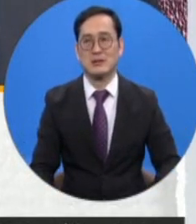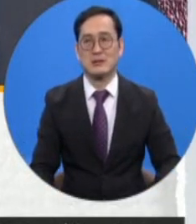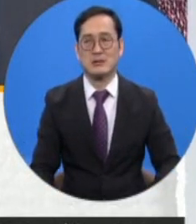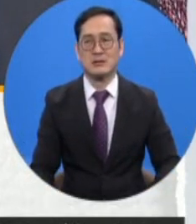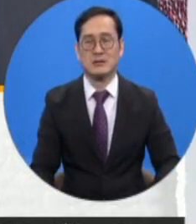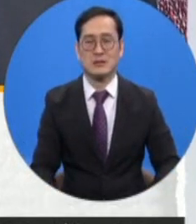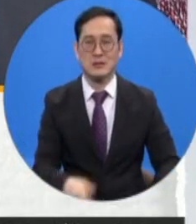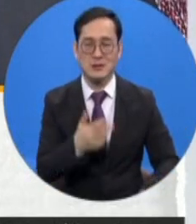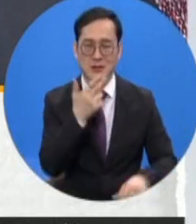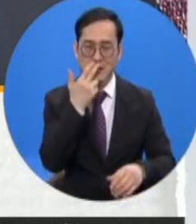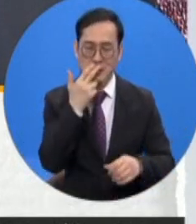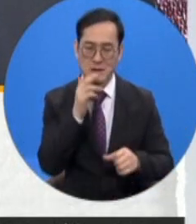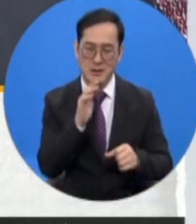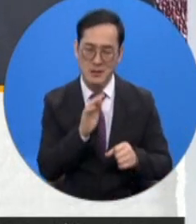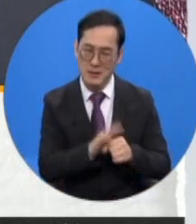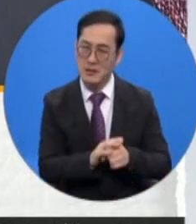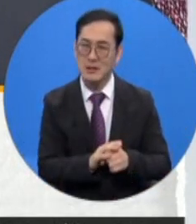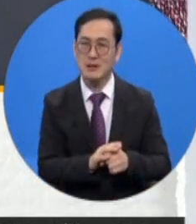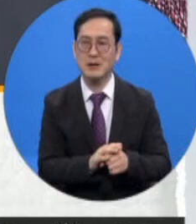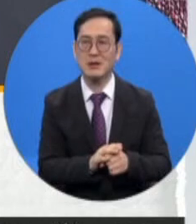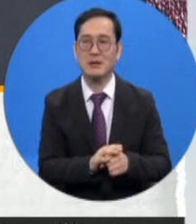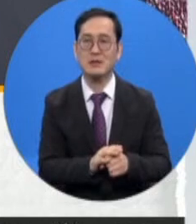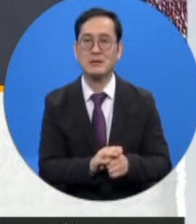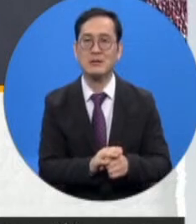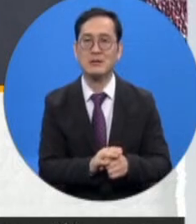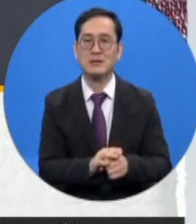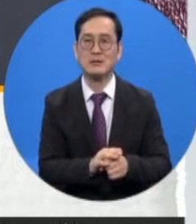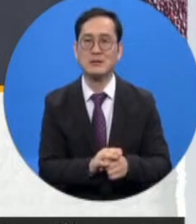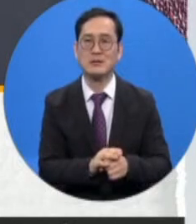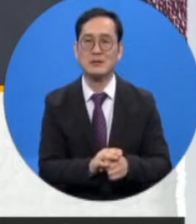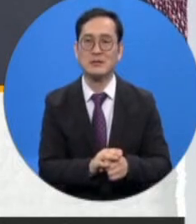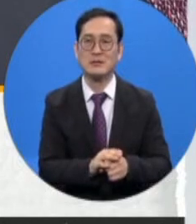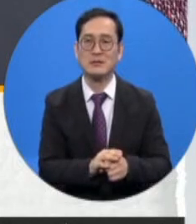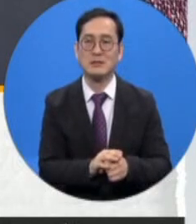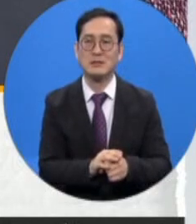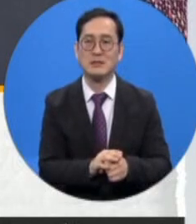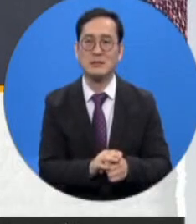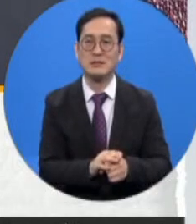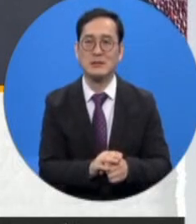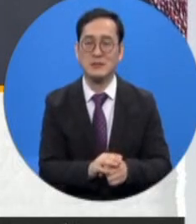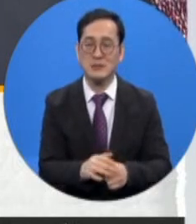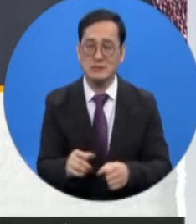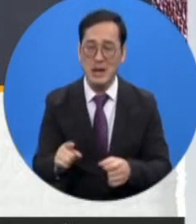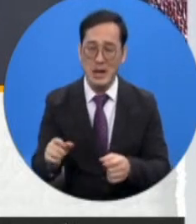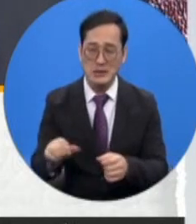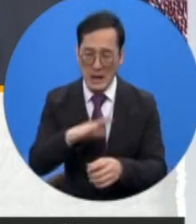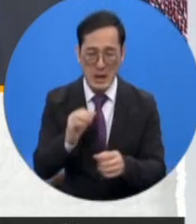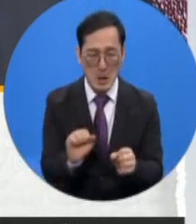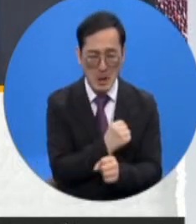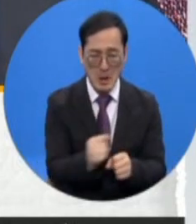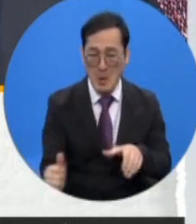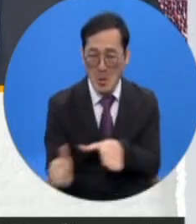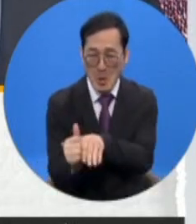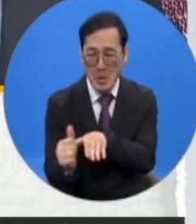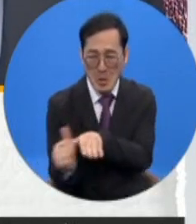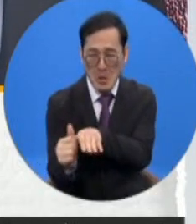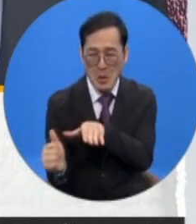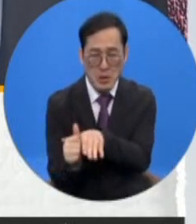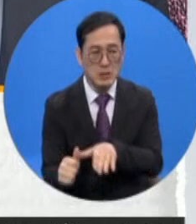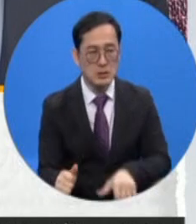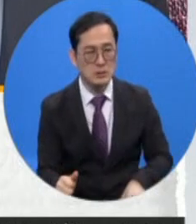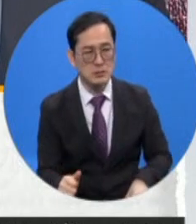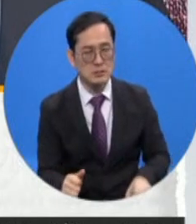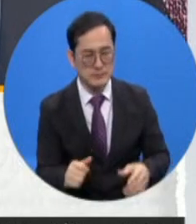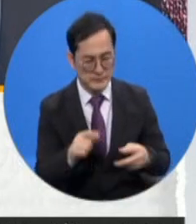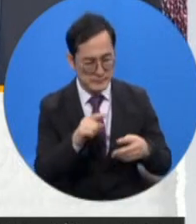일들을 계속 네거티브의 공세로 삼기 때문에 관련된 내용들을 다 이것저것 엮어놓지 않습니까? 이 부분을 분명하게 짚고 넘어가지